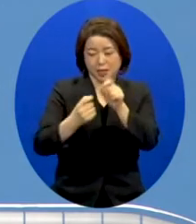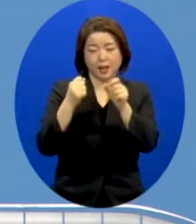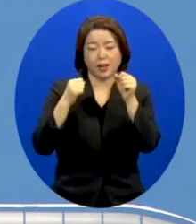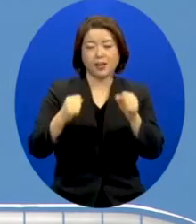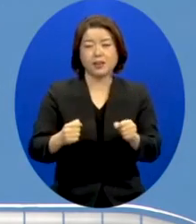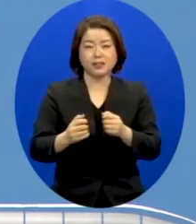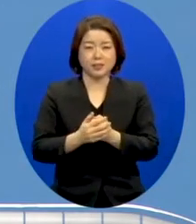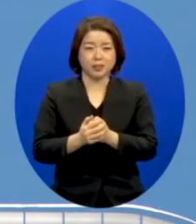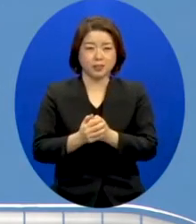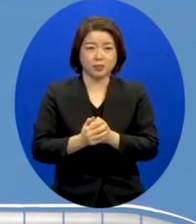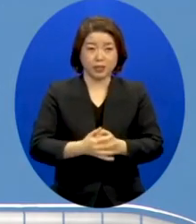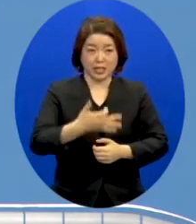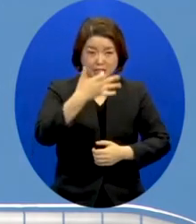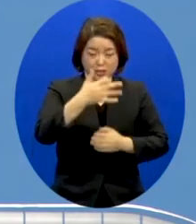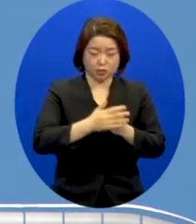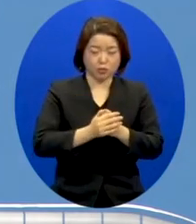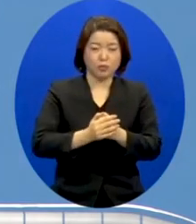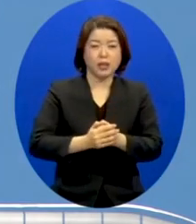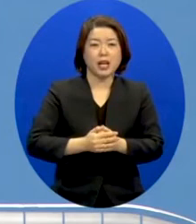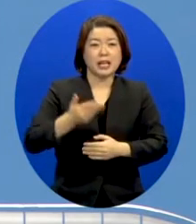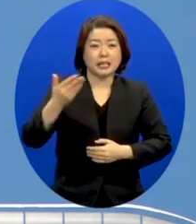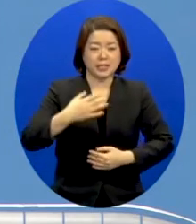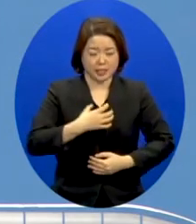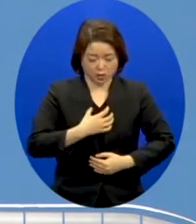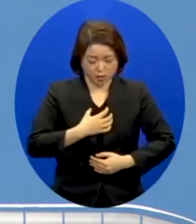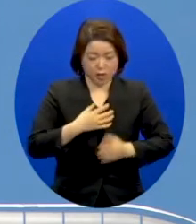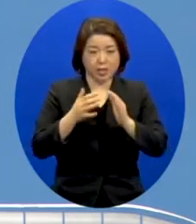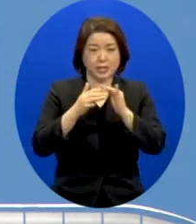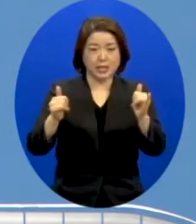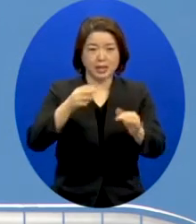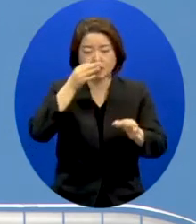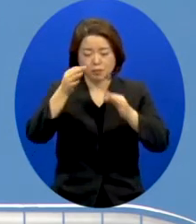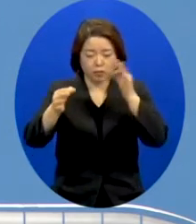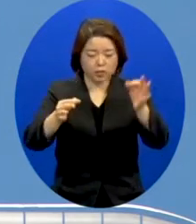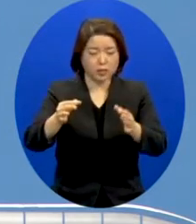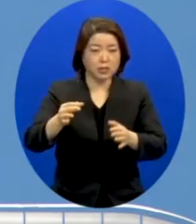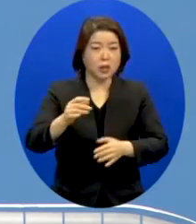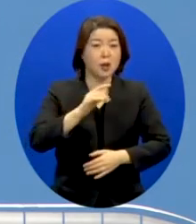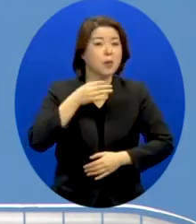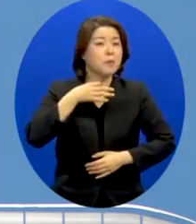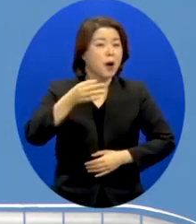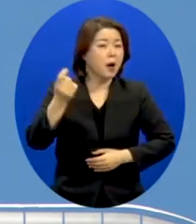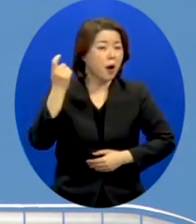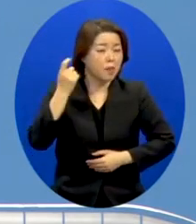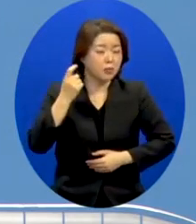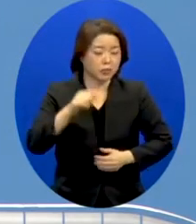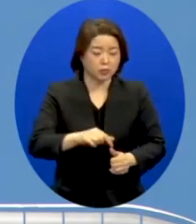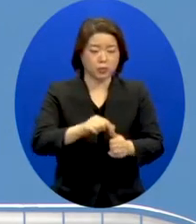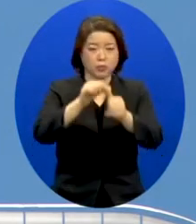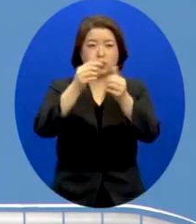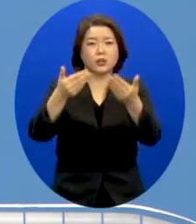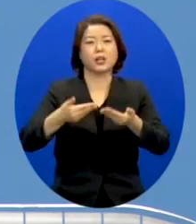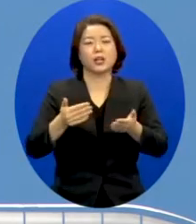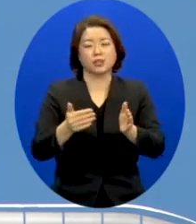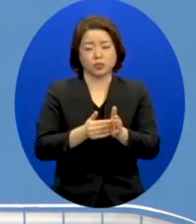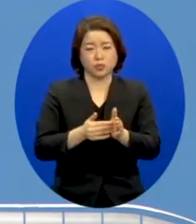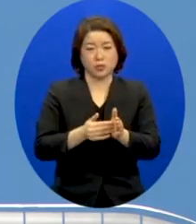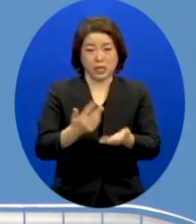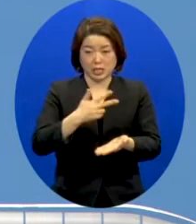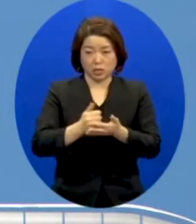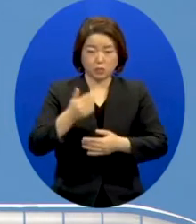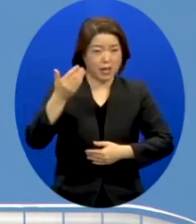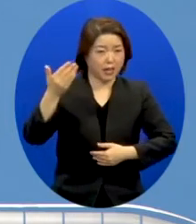주님은 당신을 경유하는 사람들의 부르짖는 소리를 듣고 구원해 주십니다 20절에 주님은